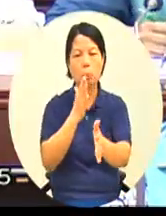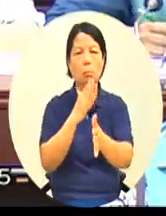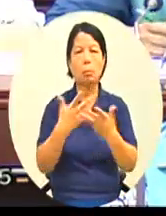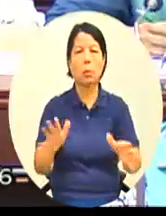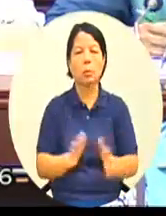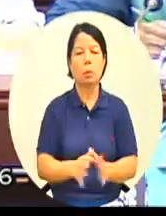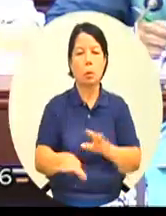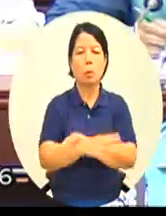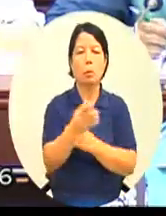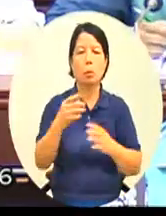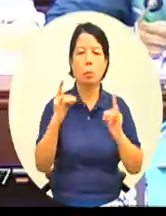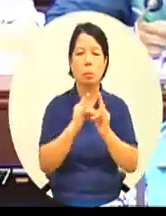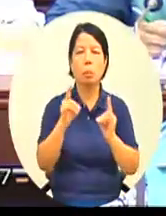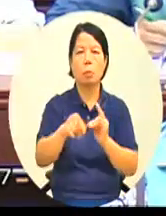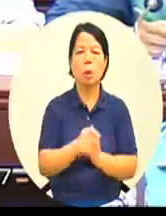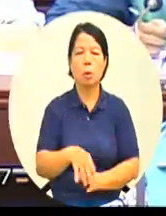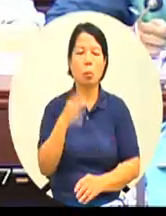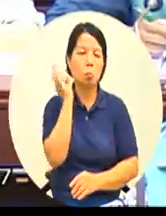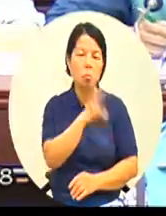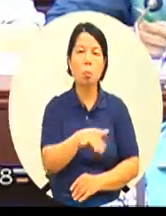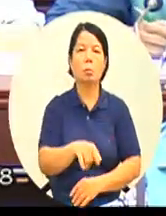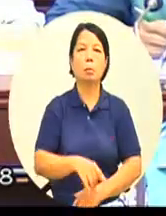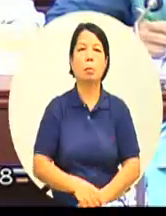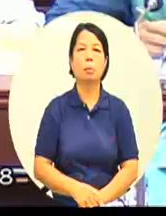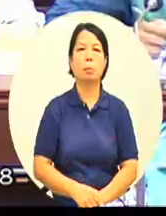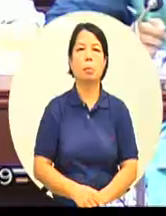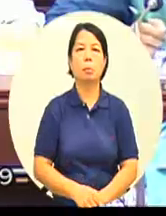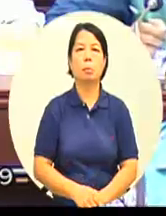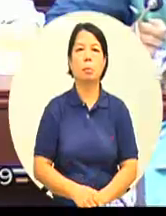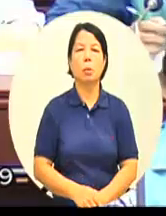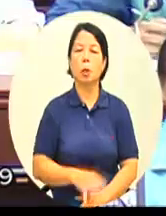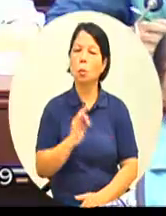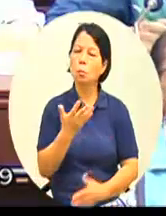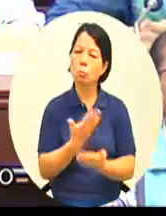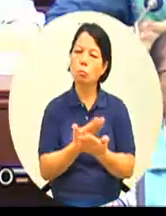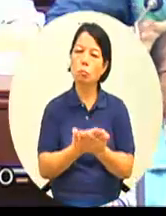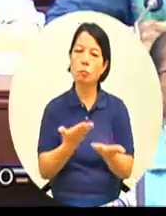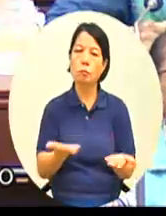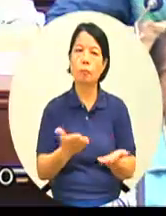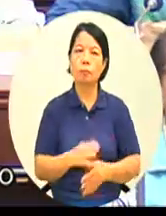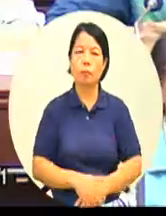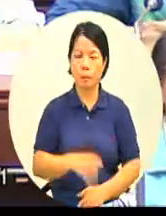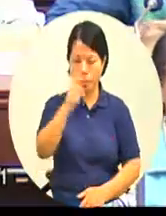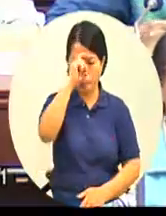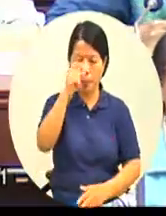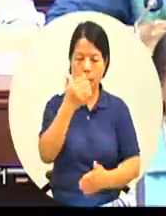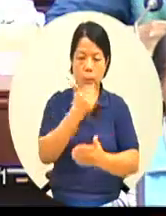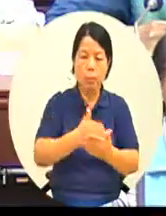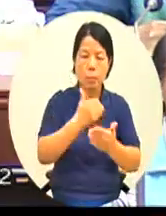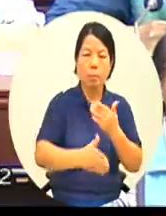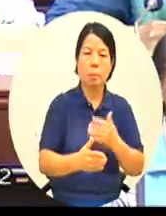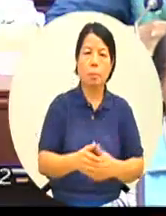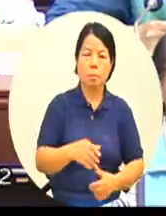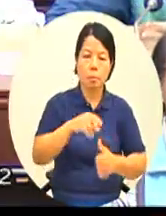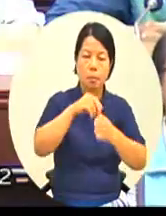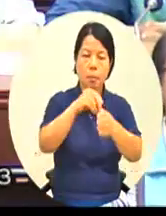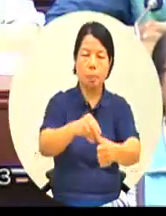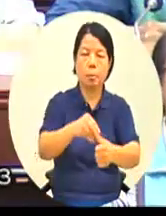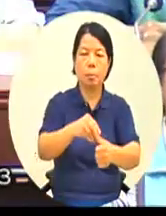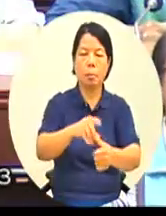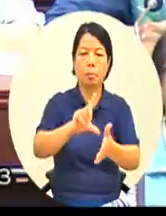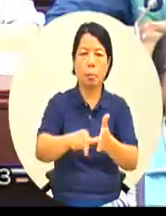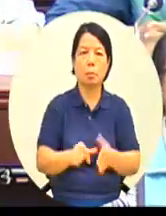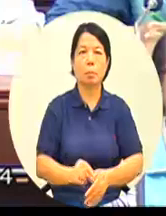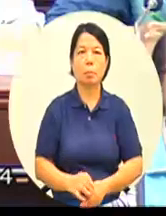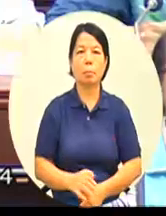床位的，一去看不满意。好，所以我们现在要怎么办呢？我们希望减少送 waiting 的时间，所